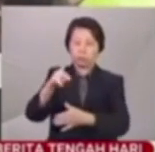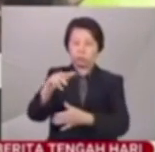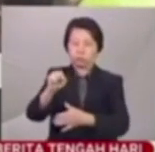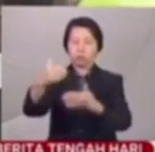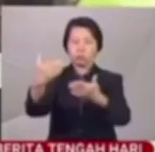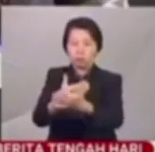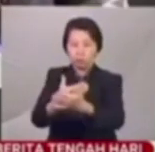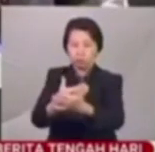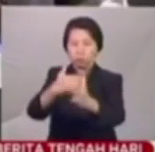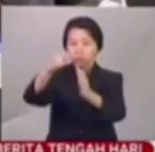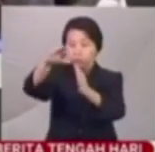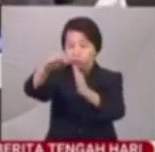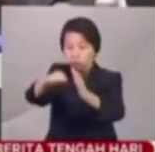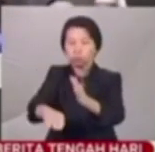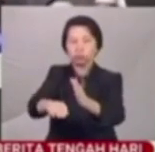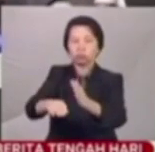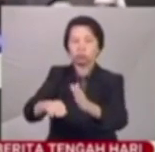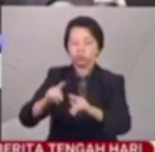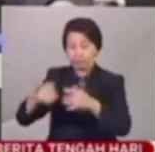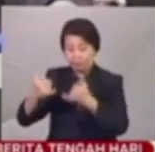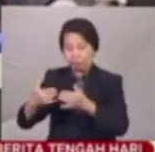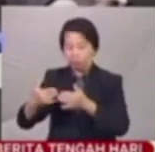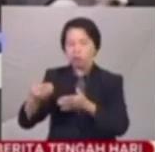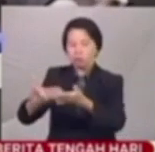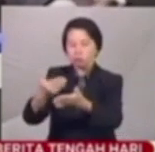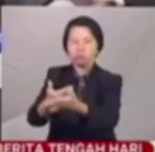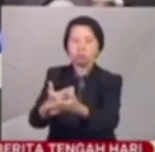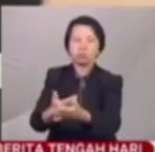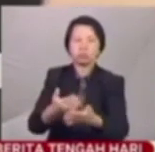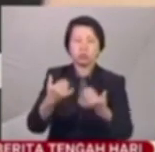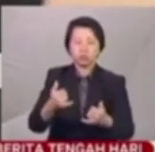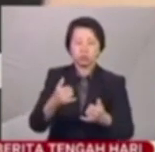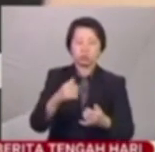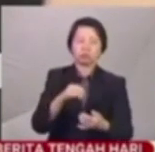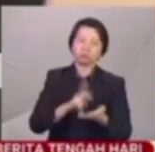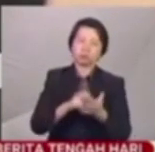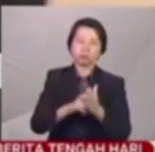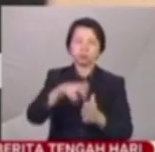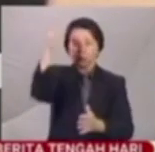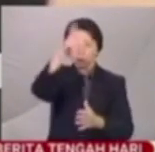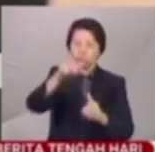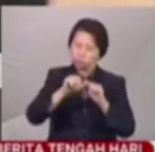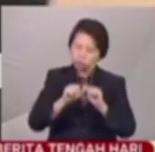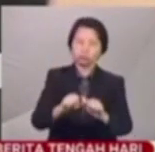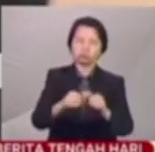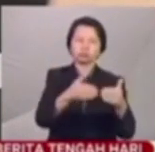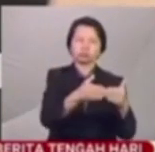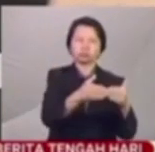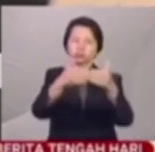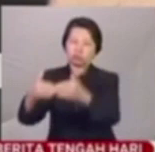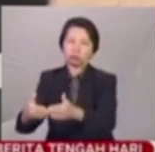mula menurun. Dan ini menuntut kerajaan untuk meneruskan perintah kawalan